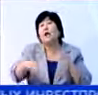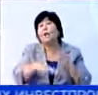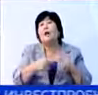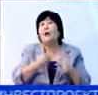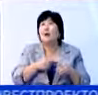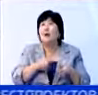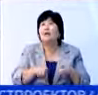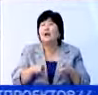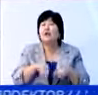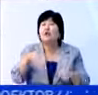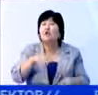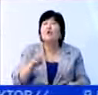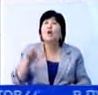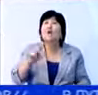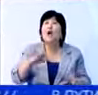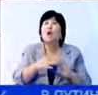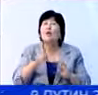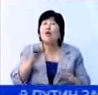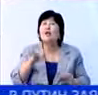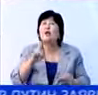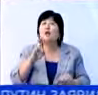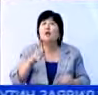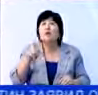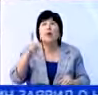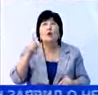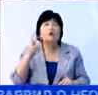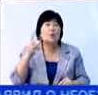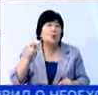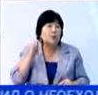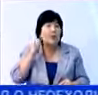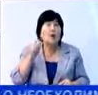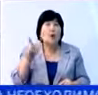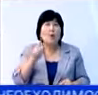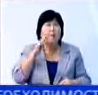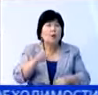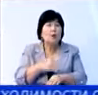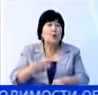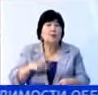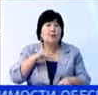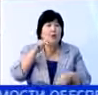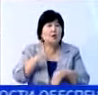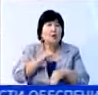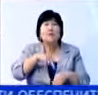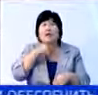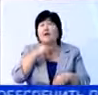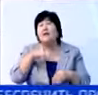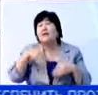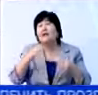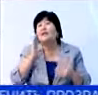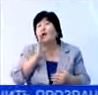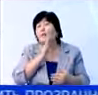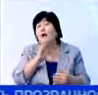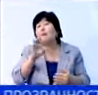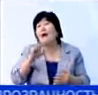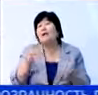это Тажгуль Инсепова из аула Аралкум. Ей 103 года. Обе долгожительницы были тронуты вниманием. Дали свое материнское